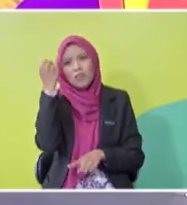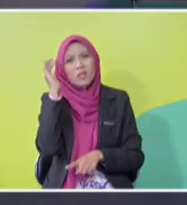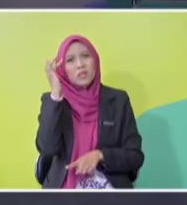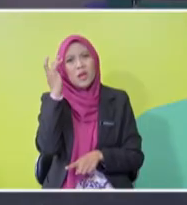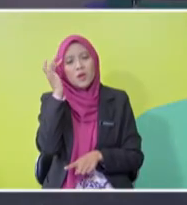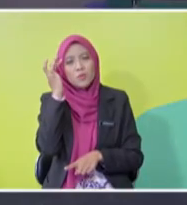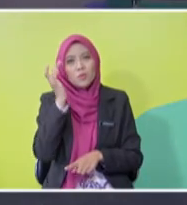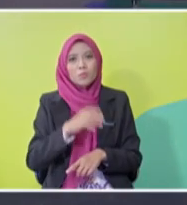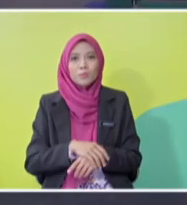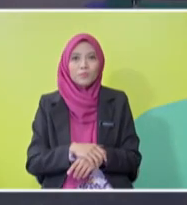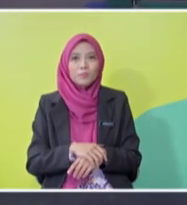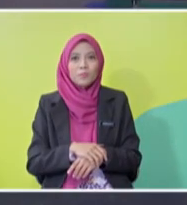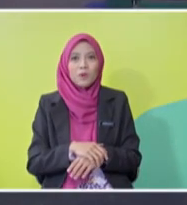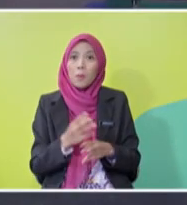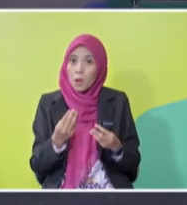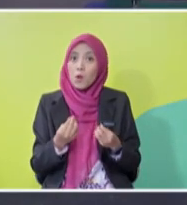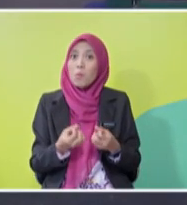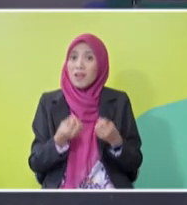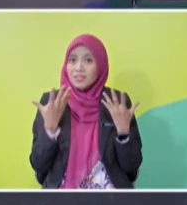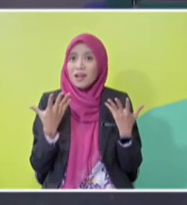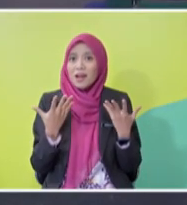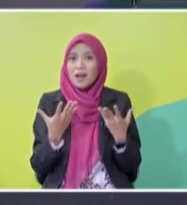ini wah Ivan anak banyak